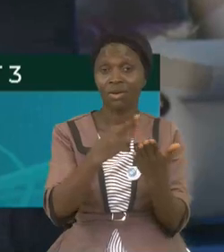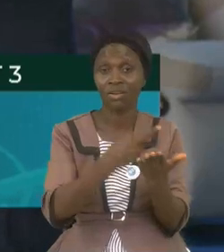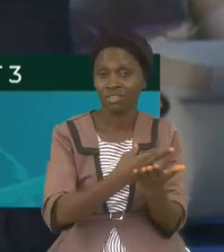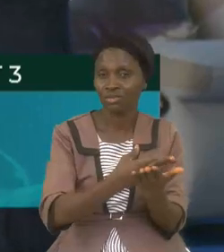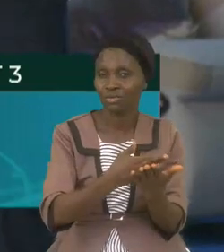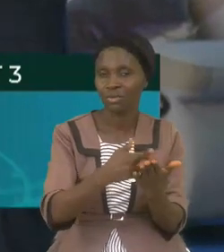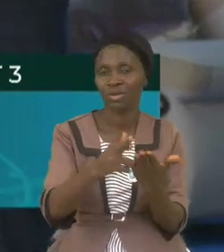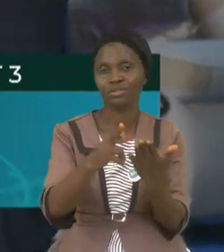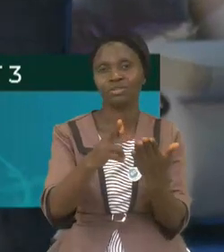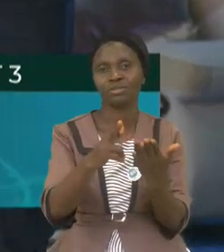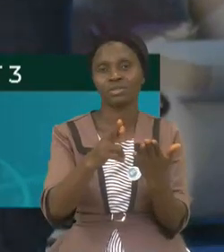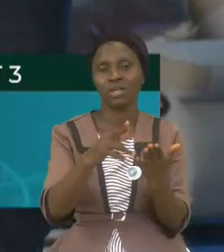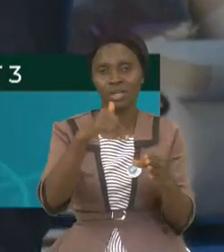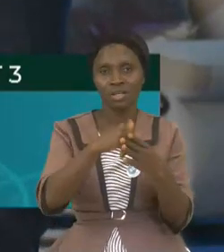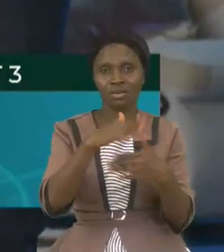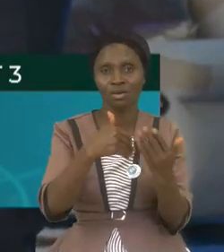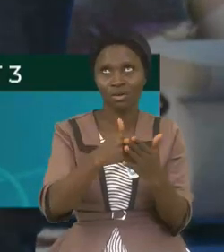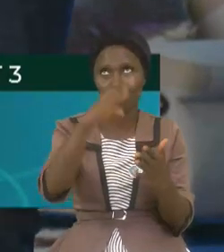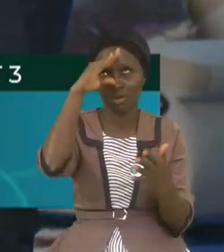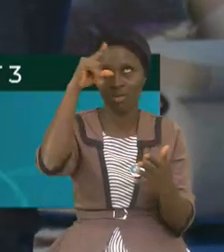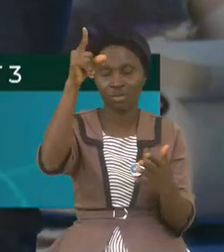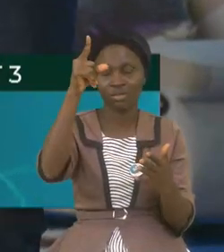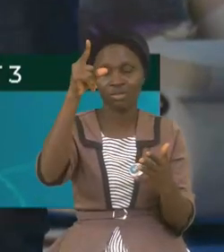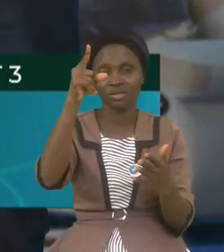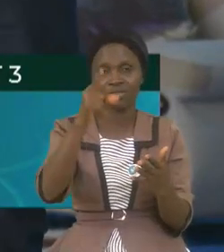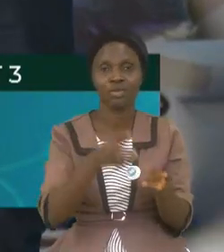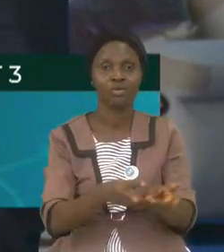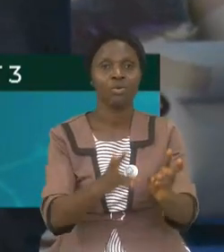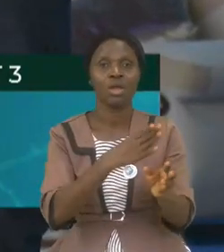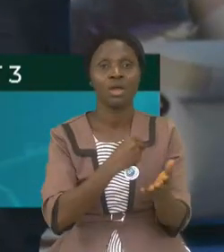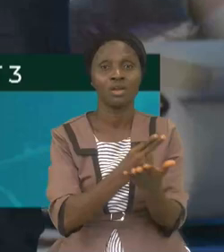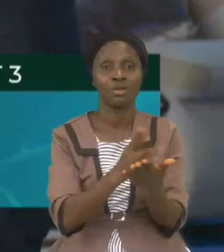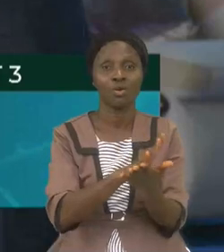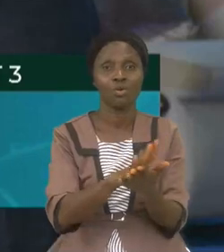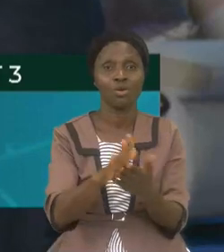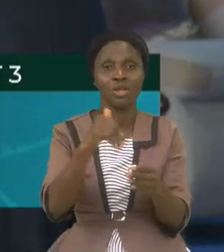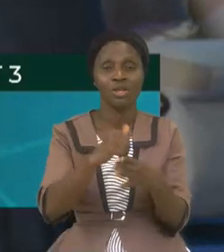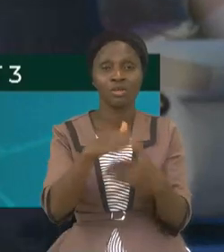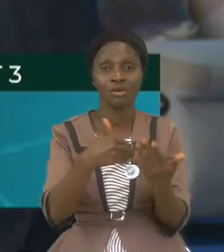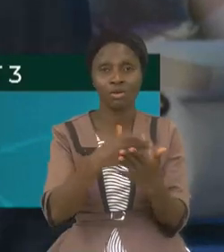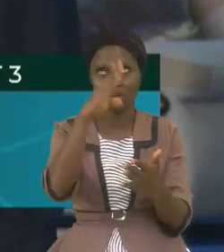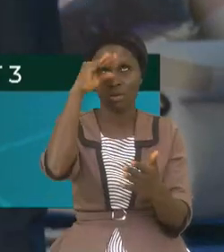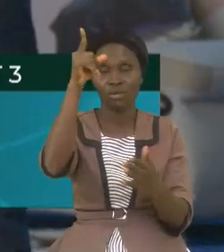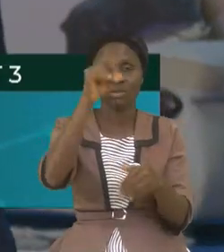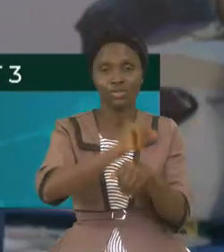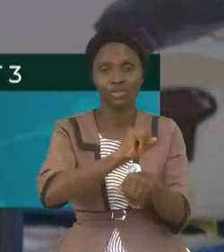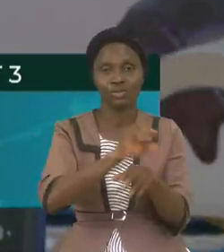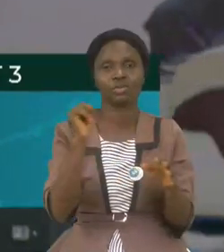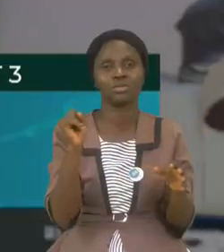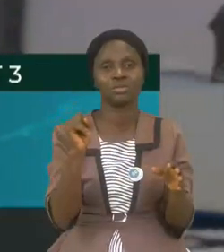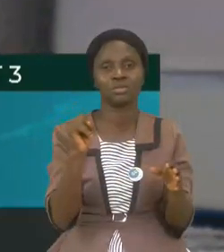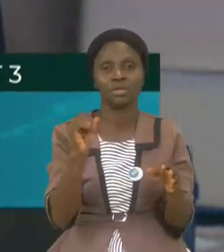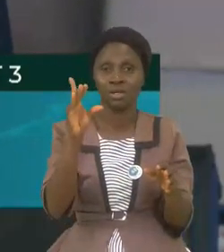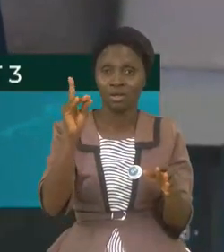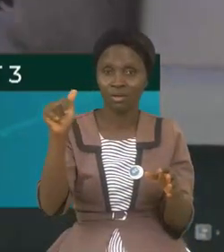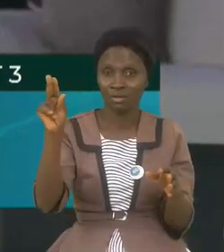Ton règne est un règne de tous les siècles et ta domination subsiste dans tous les âges. 17. L'Éternel